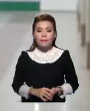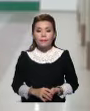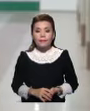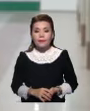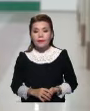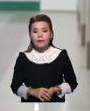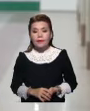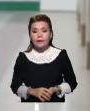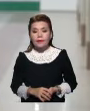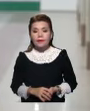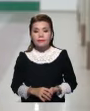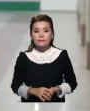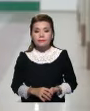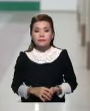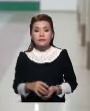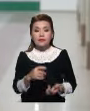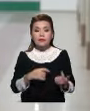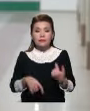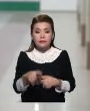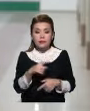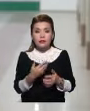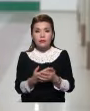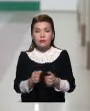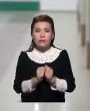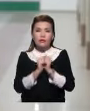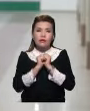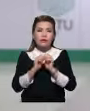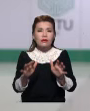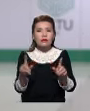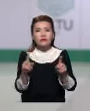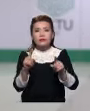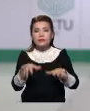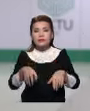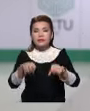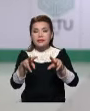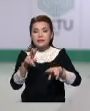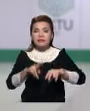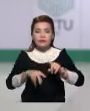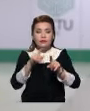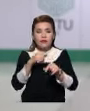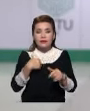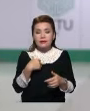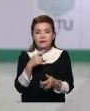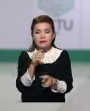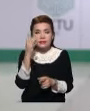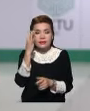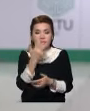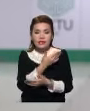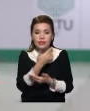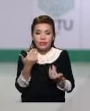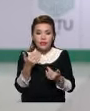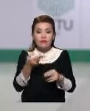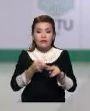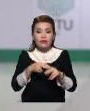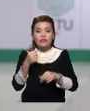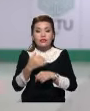Мы же тоже не враги себе, мы не собираемся там построить атомную станцию и лететь на Луну. Мы будем жить здесь, будем работать на этой станции. Поэтому,